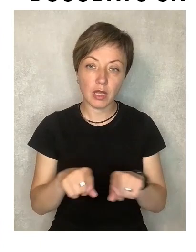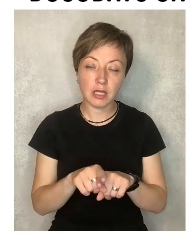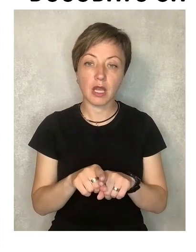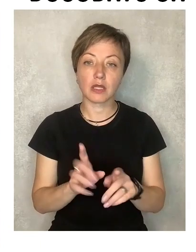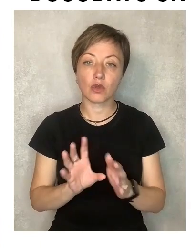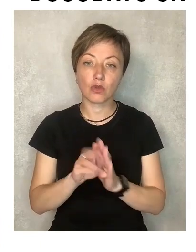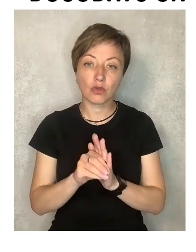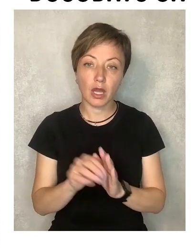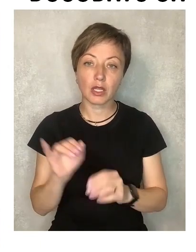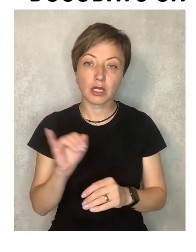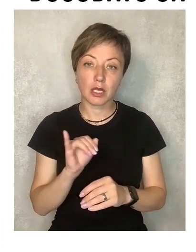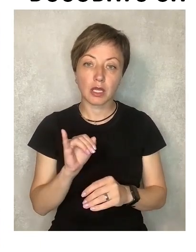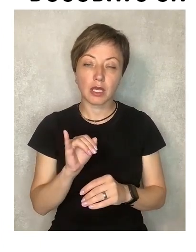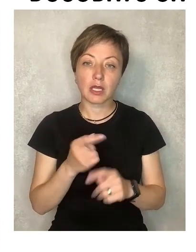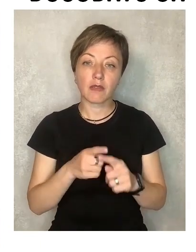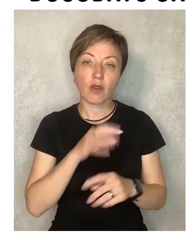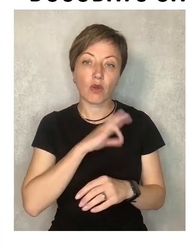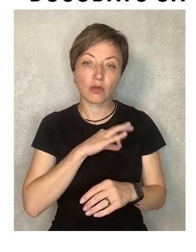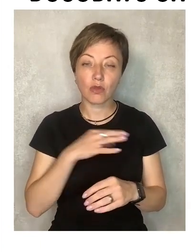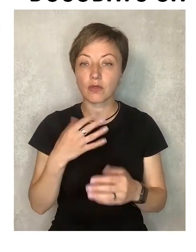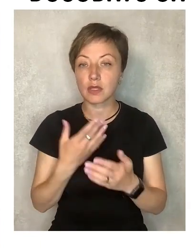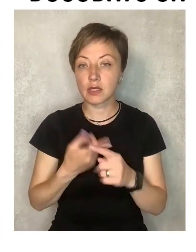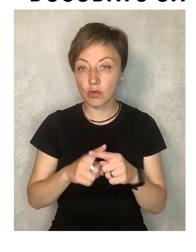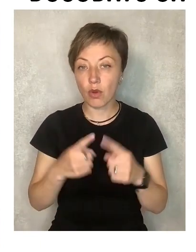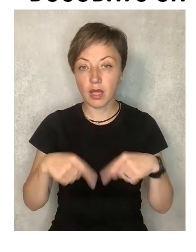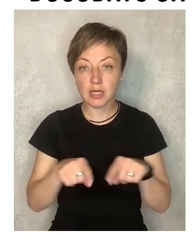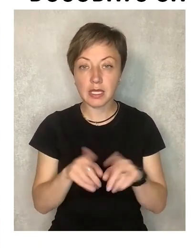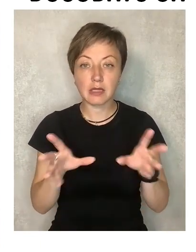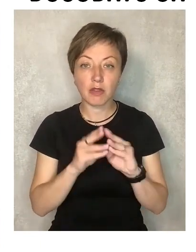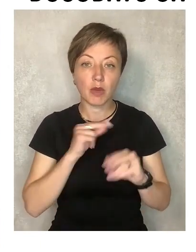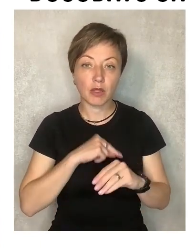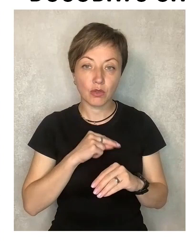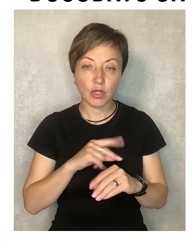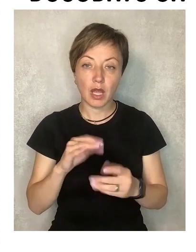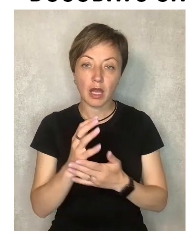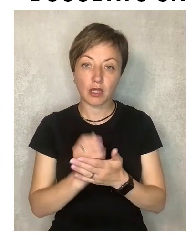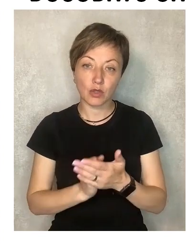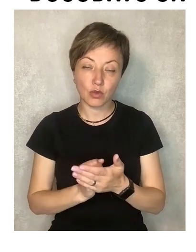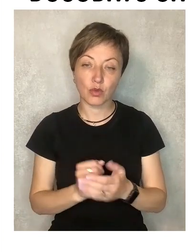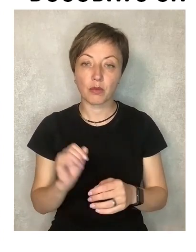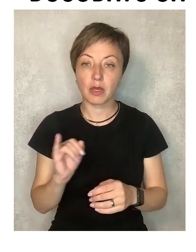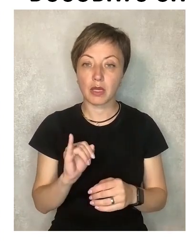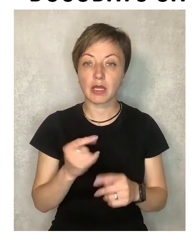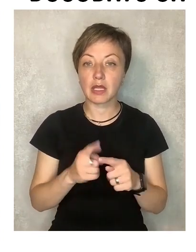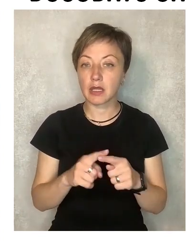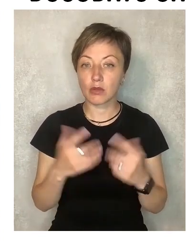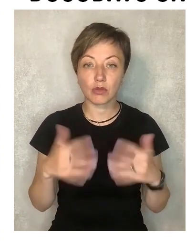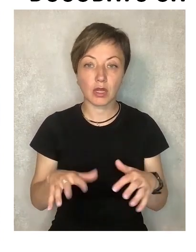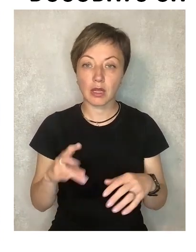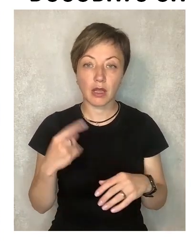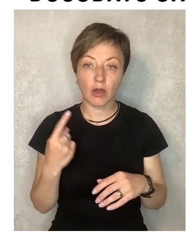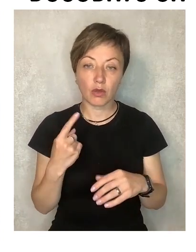і використовуєш, власне, цю організацію, співпрацюєш з нею як з ресурсом. І ти вже не один у полі